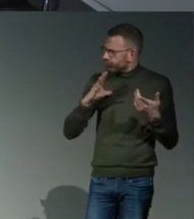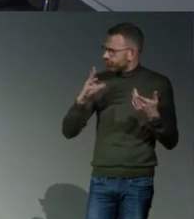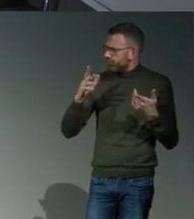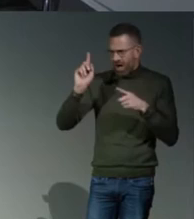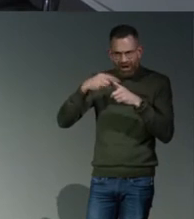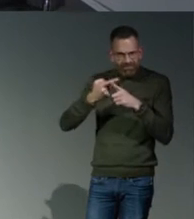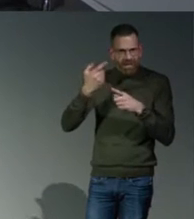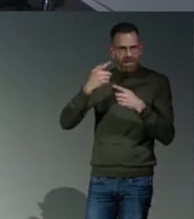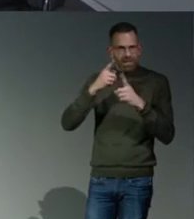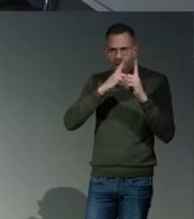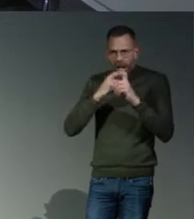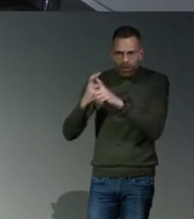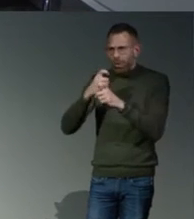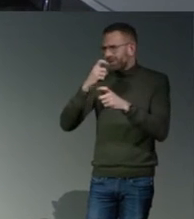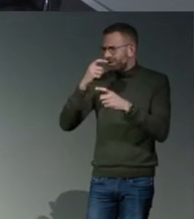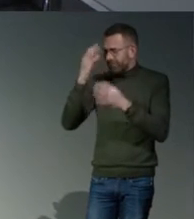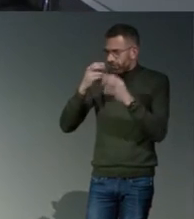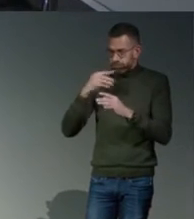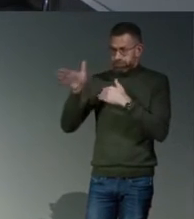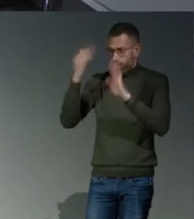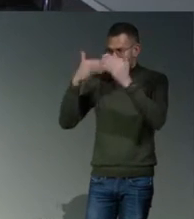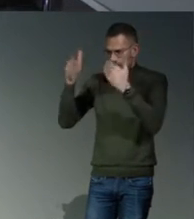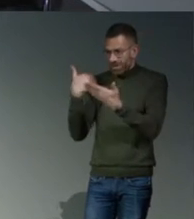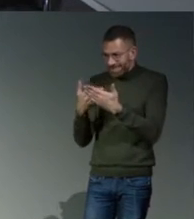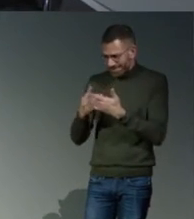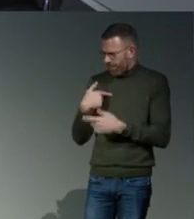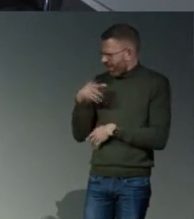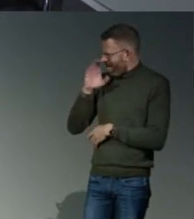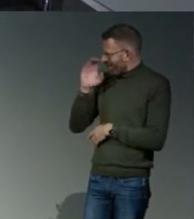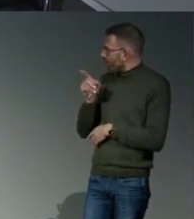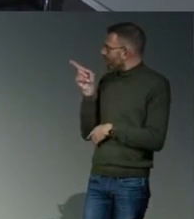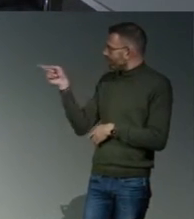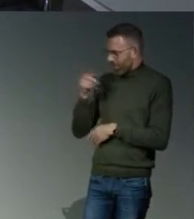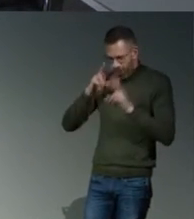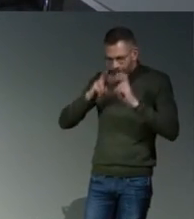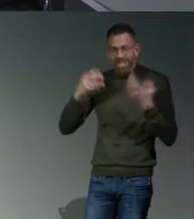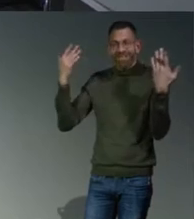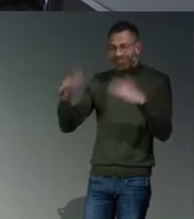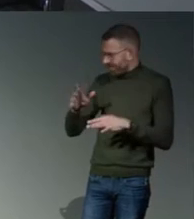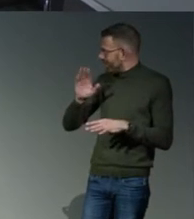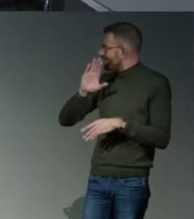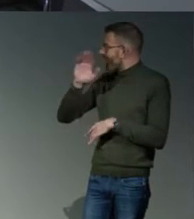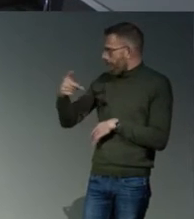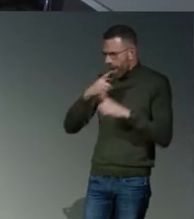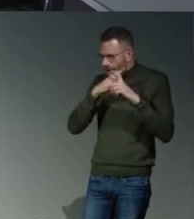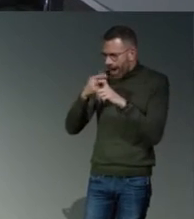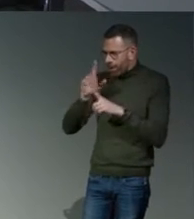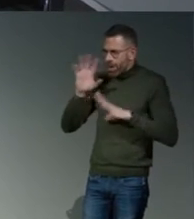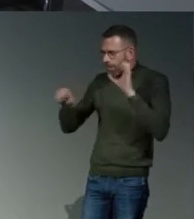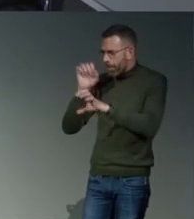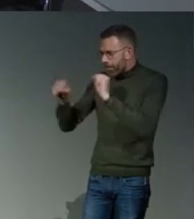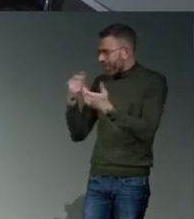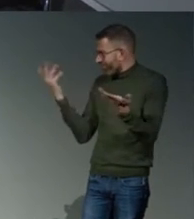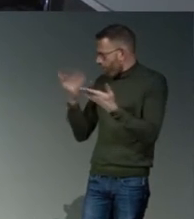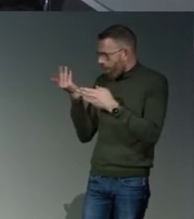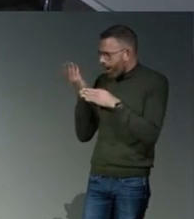des algorithmes, mais l'algorithme ne me présente que ça. Je voudrais bien savoir ce que vous, l'algorithme, a repéré quand vous avez justement écrit, googlé et tapé